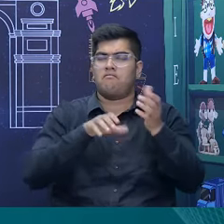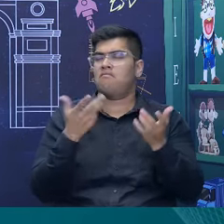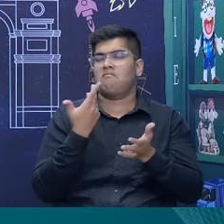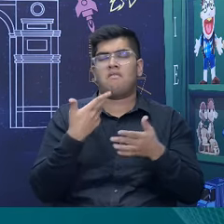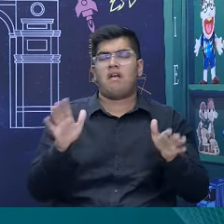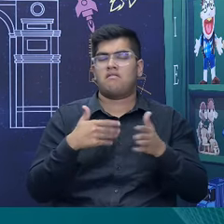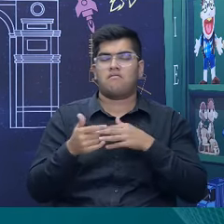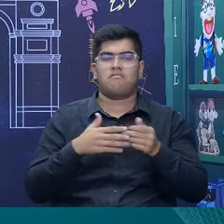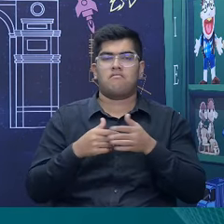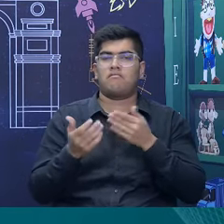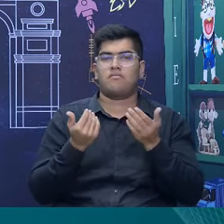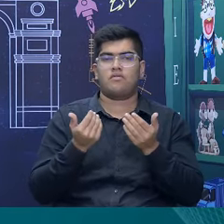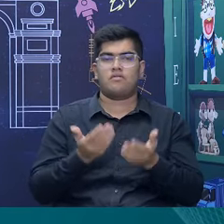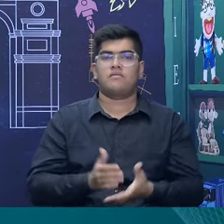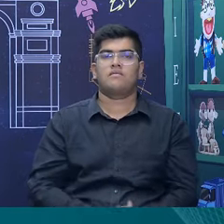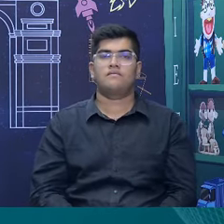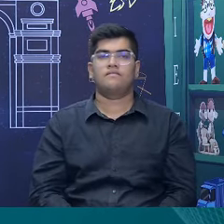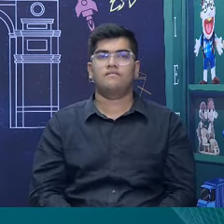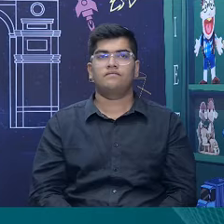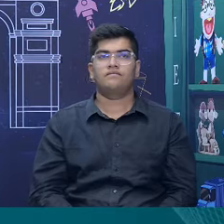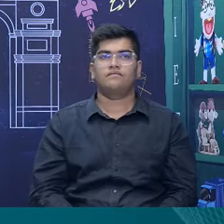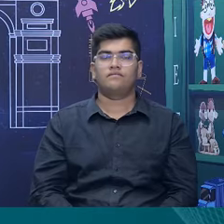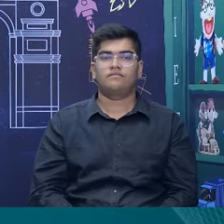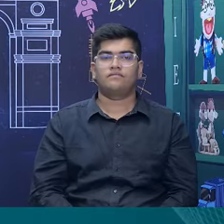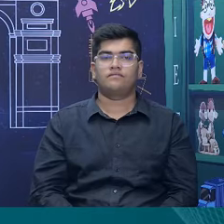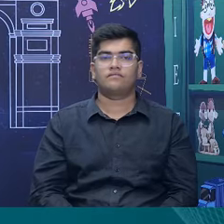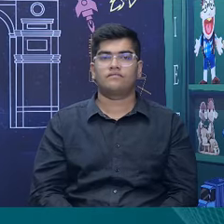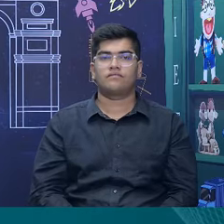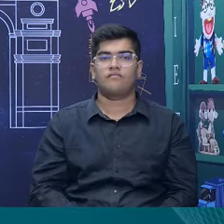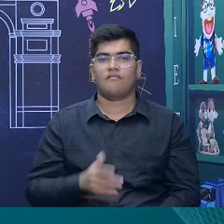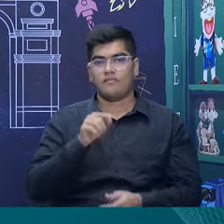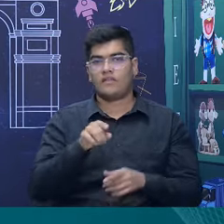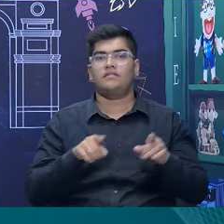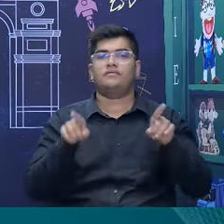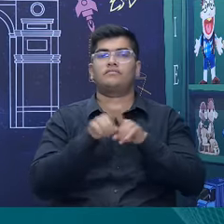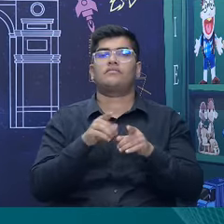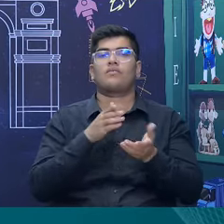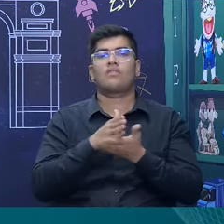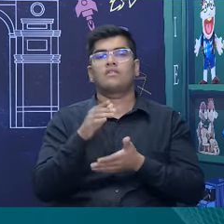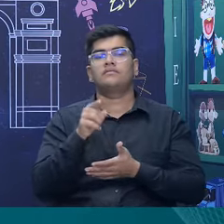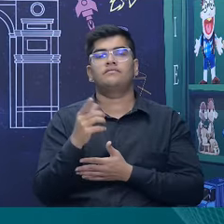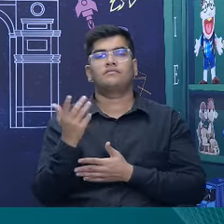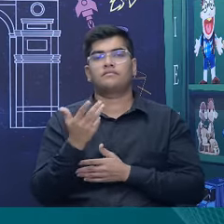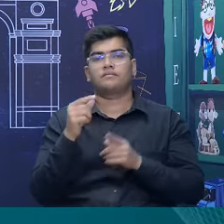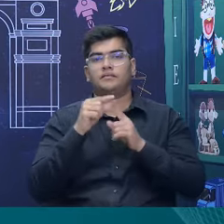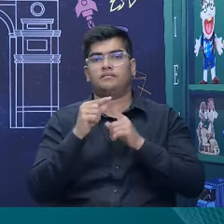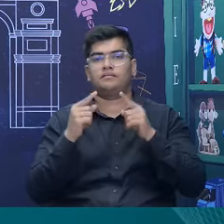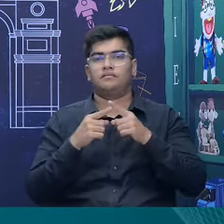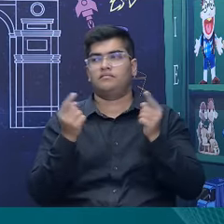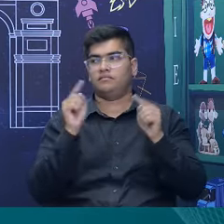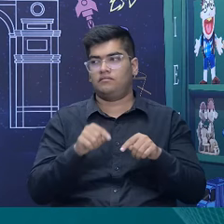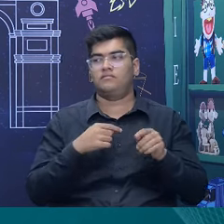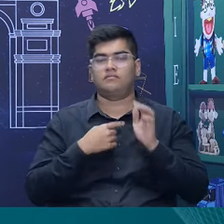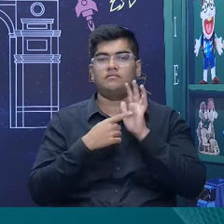दे है ना दो टुकड़े कर दे तो एरिया व बराबर ही लेंगे तो यहां पर हमने क्या देखा अब हमने पीपीटी पर आते